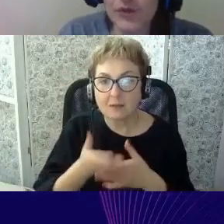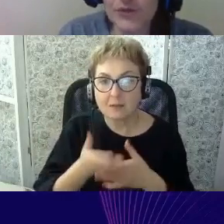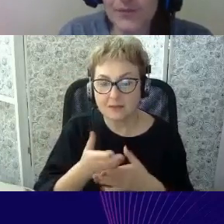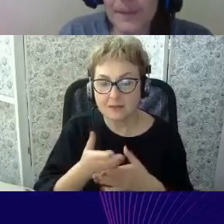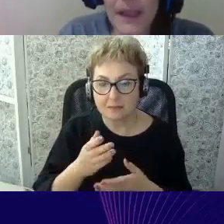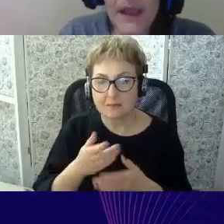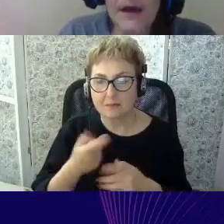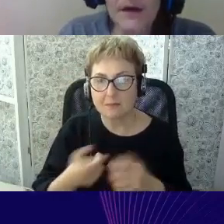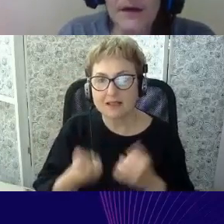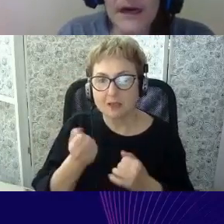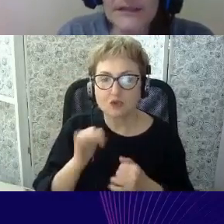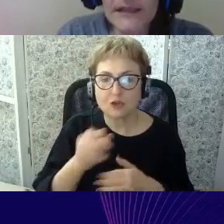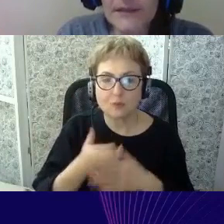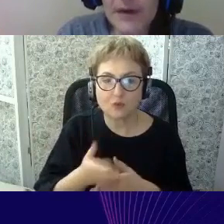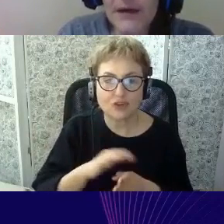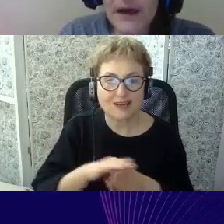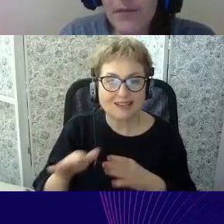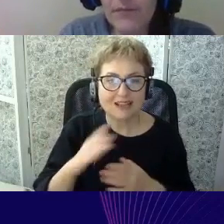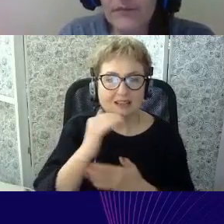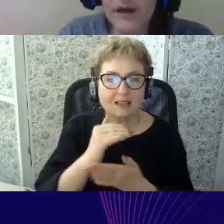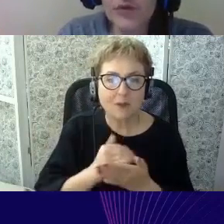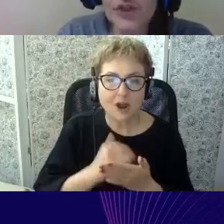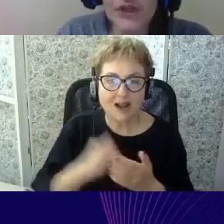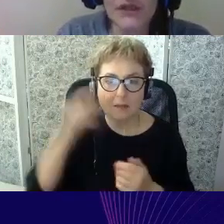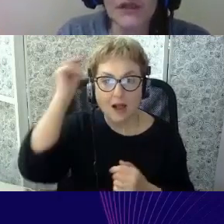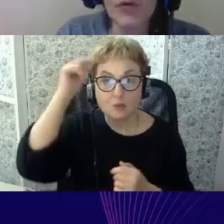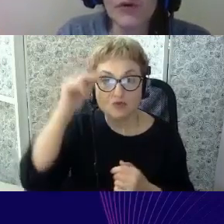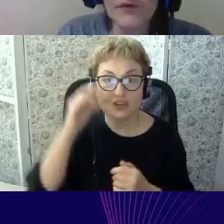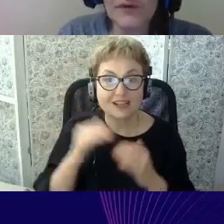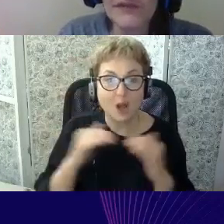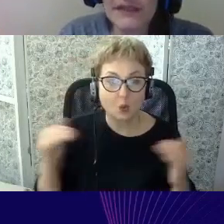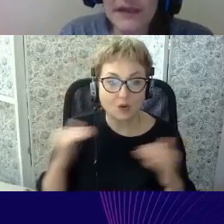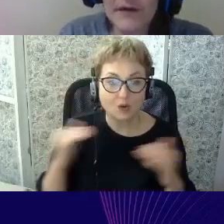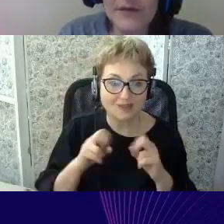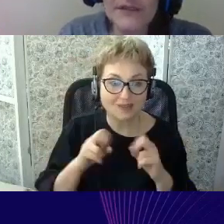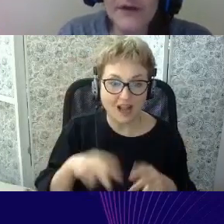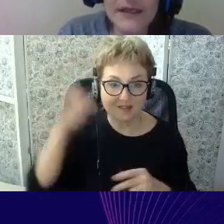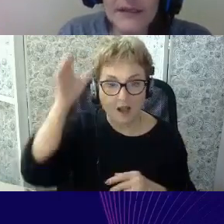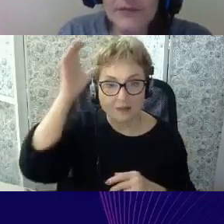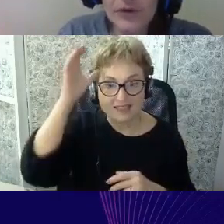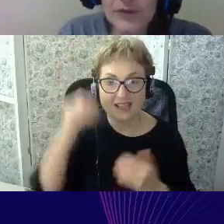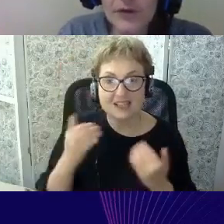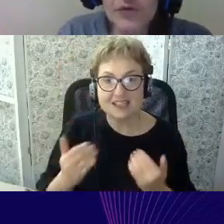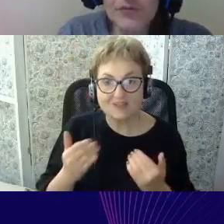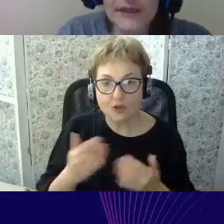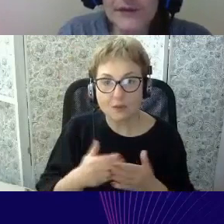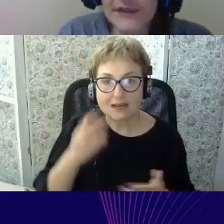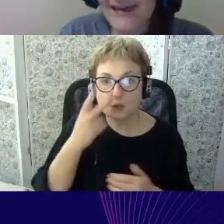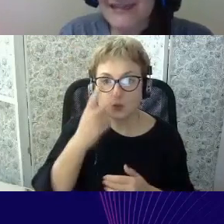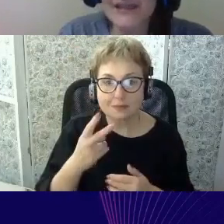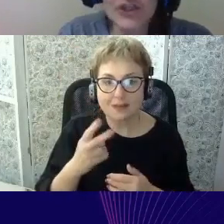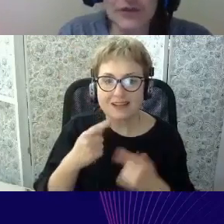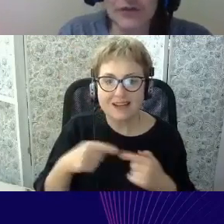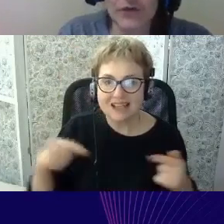и помощь. Реализация программ обучение на уровне профессионального образования сегодня